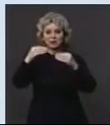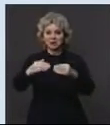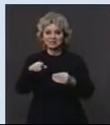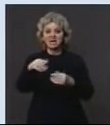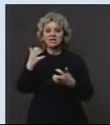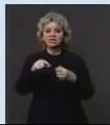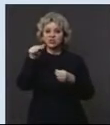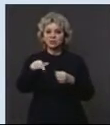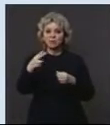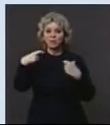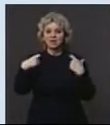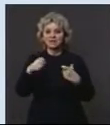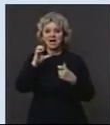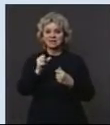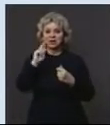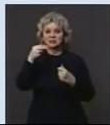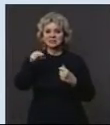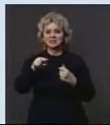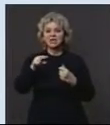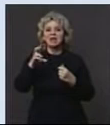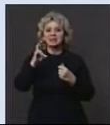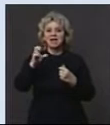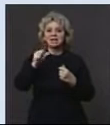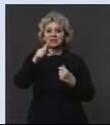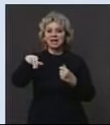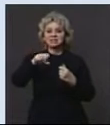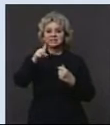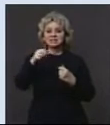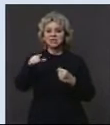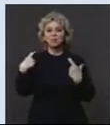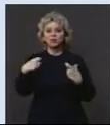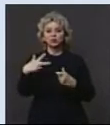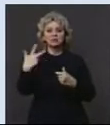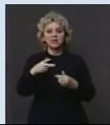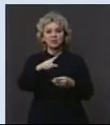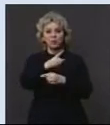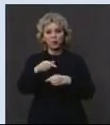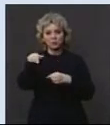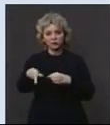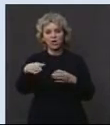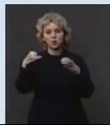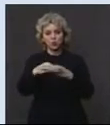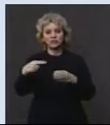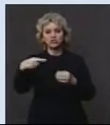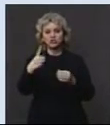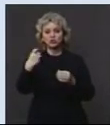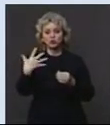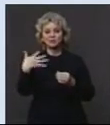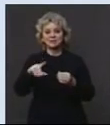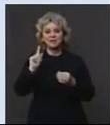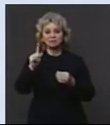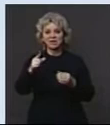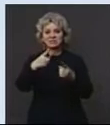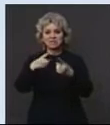И среди них политрук Александра Константиновна Назадзе. Политрук 3-й пулеметной роты